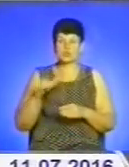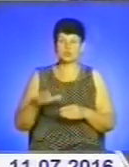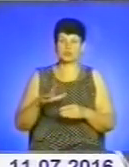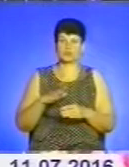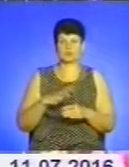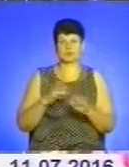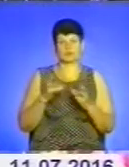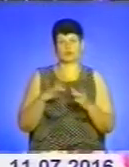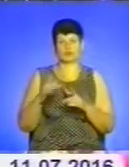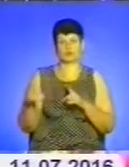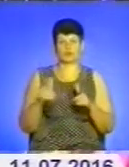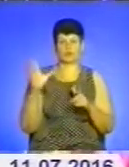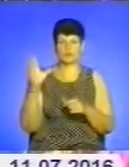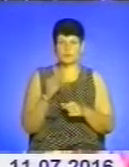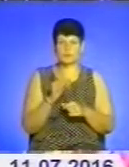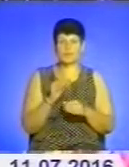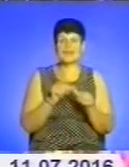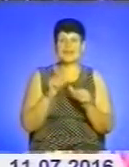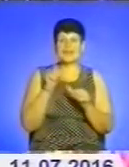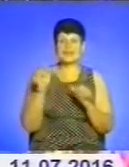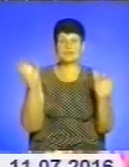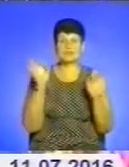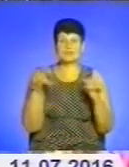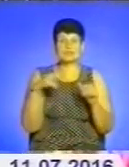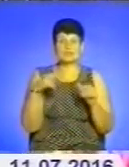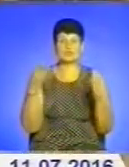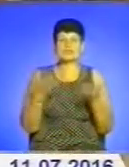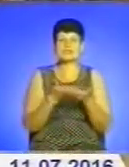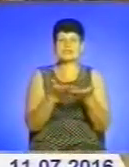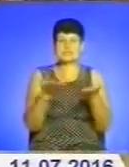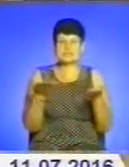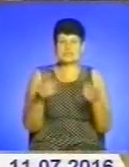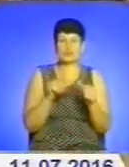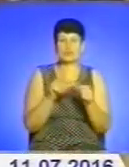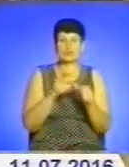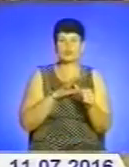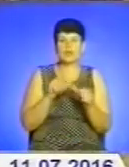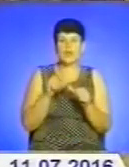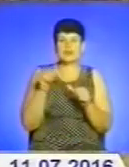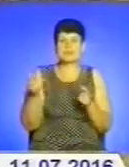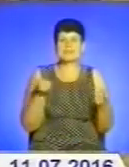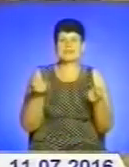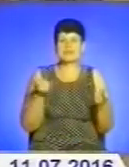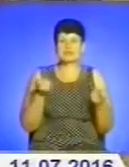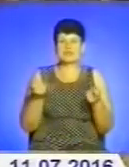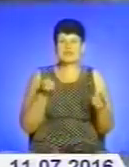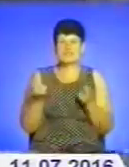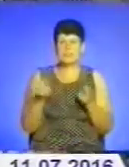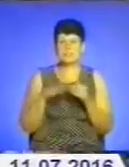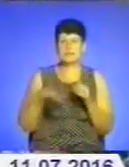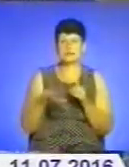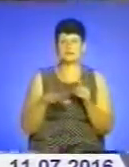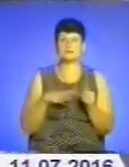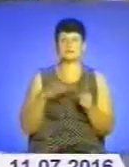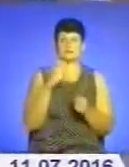всього готові. Окрім музичної та літературної сцени, чимало людей відривалися на окремих дискотечних майданчиках, які теж користувались популярністю у